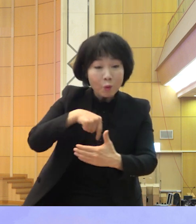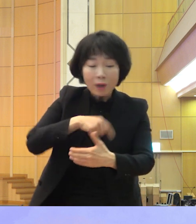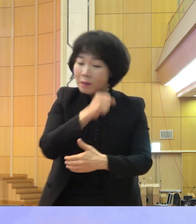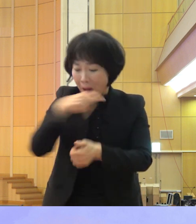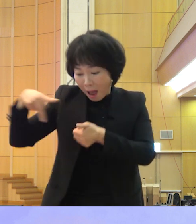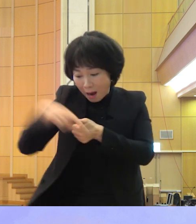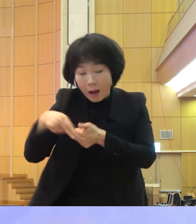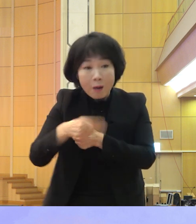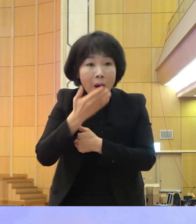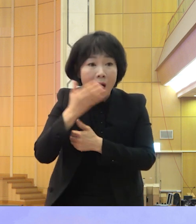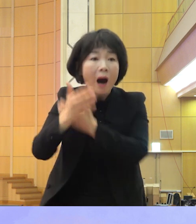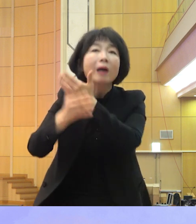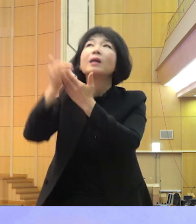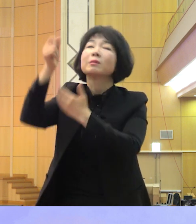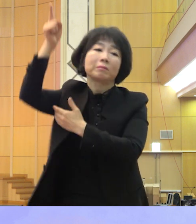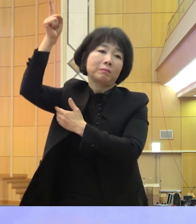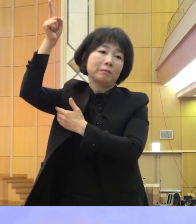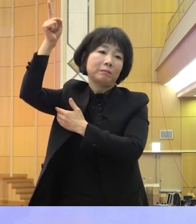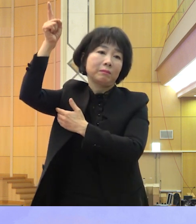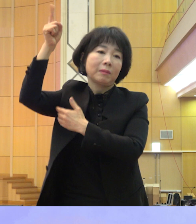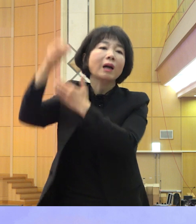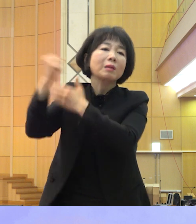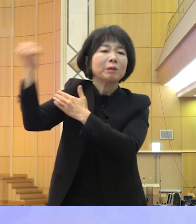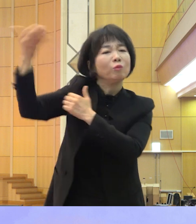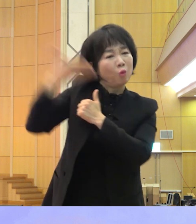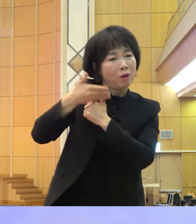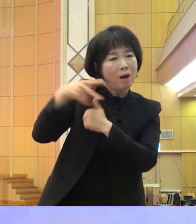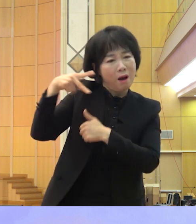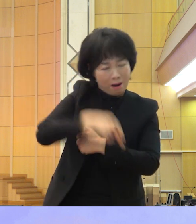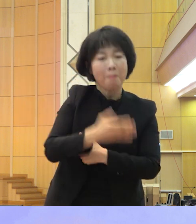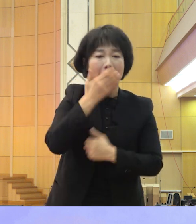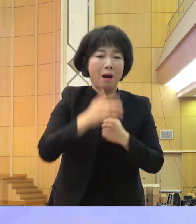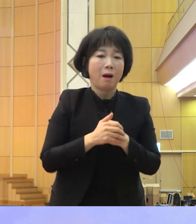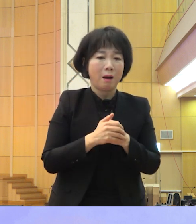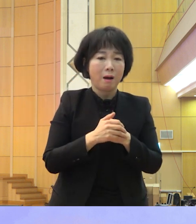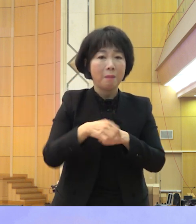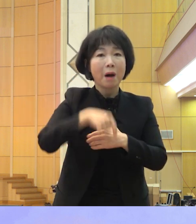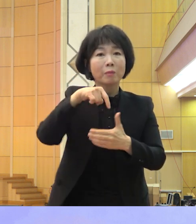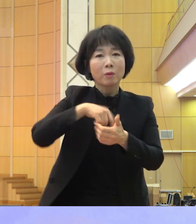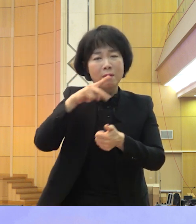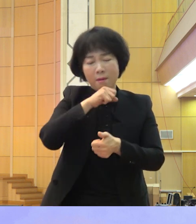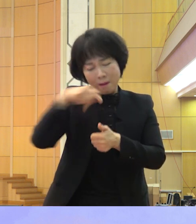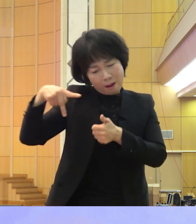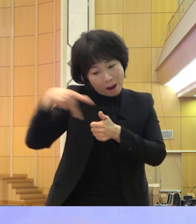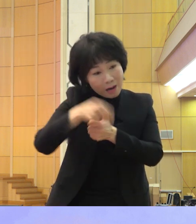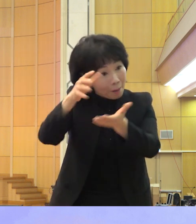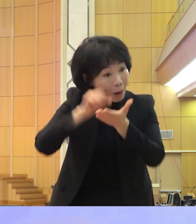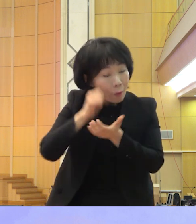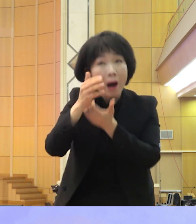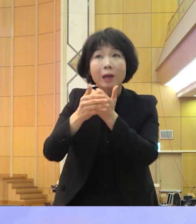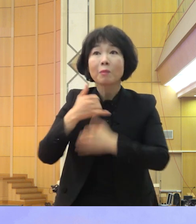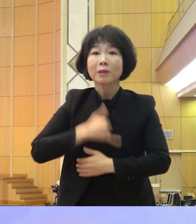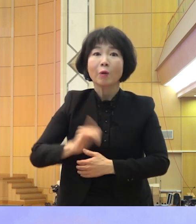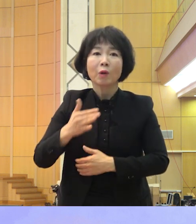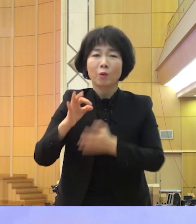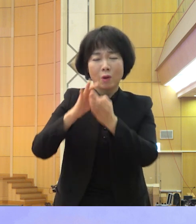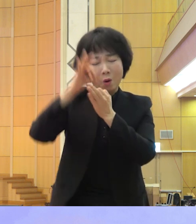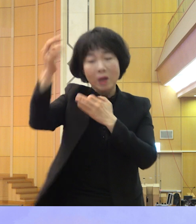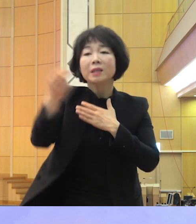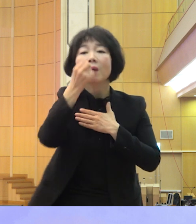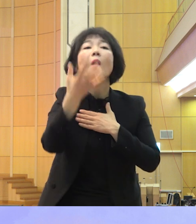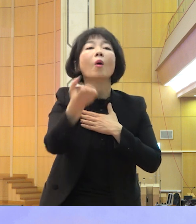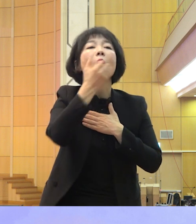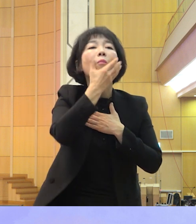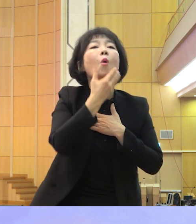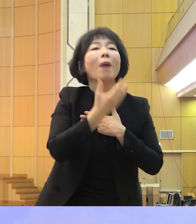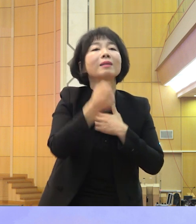할례는 하나님만이 할 수 있는 거야. 그러니까 내가 할례 마음에 받아가지고 내가 하나님의 자녀가 되고 영원한 생명을 얻게